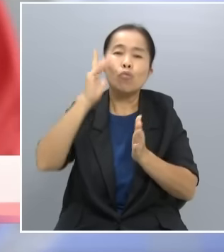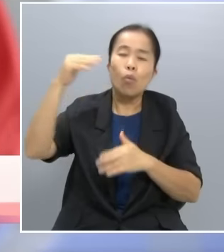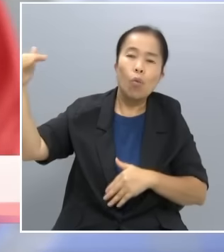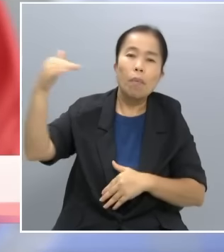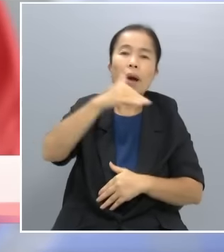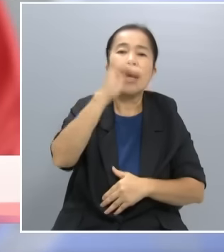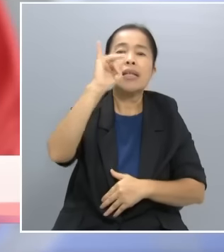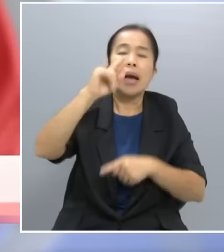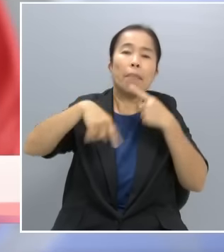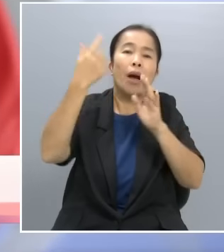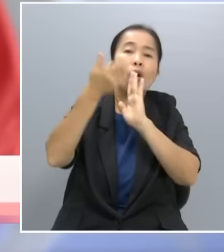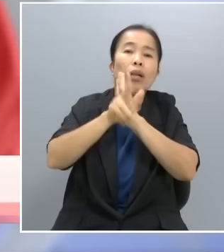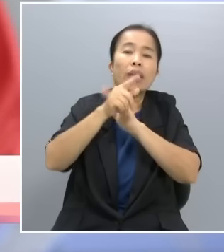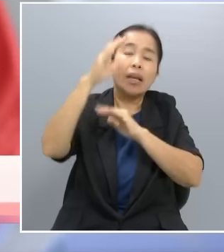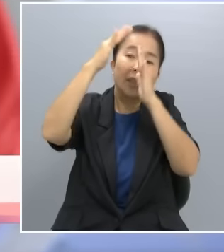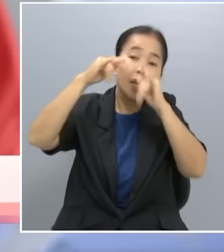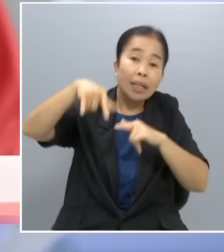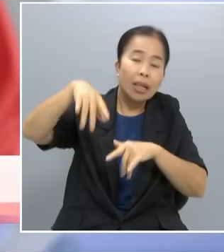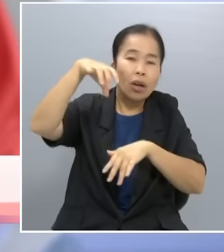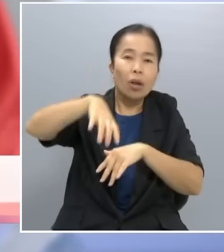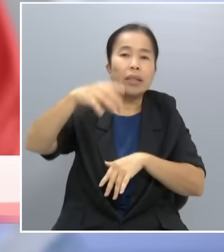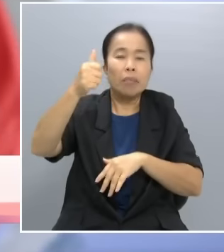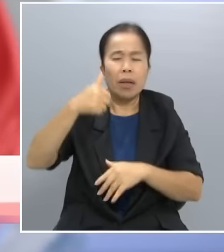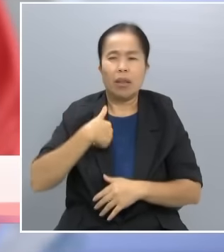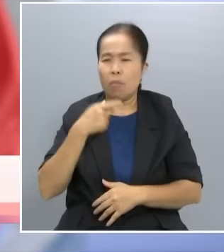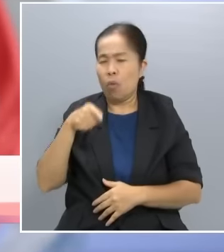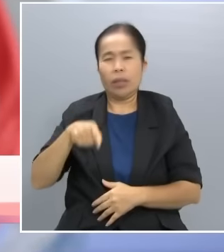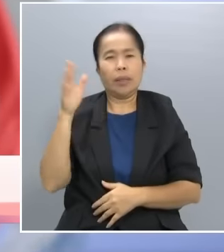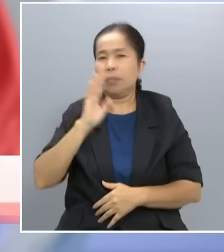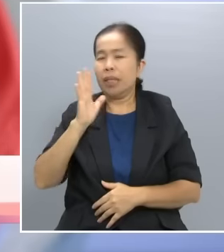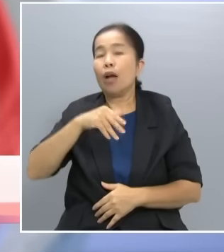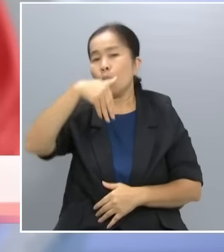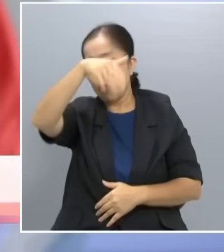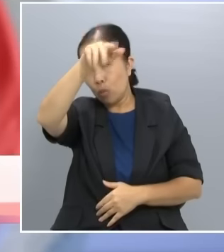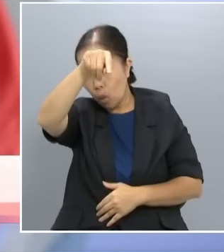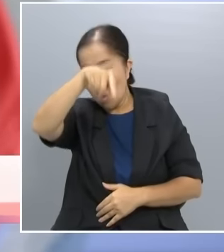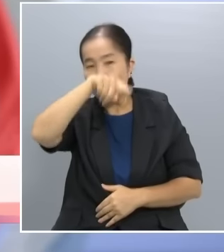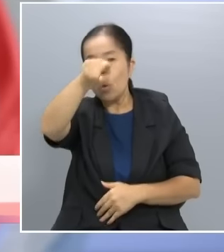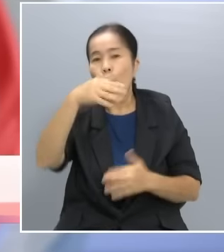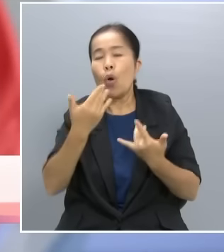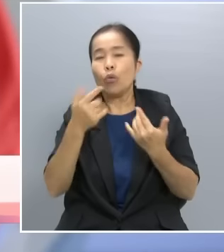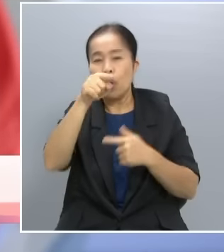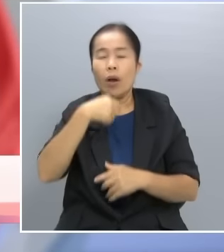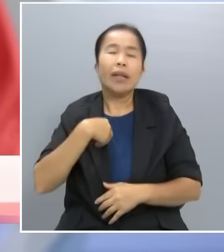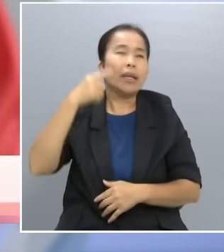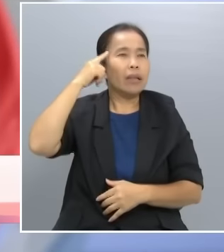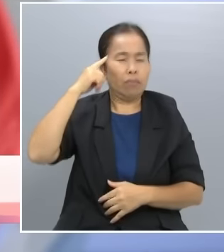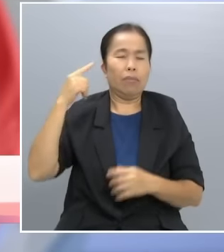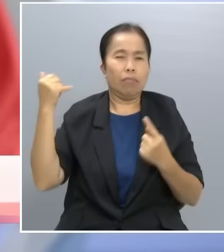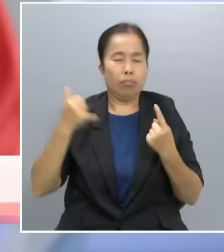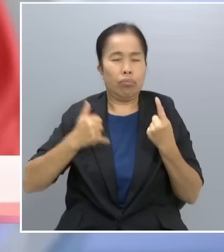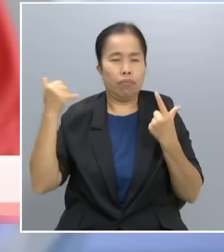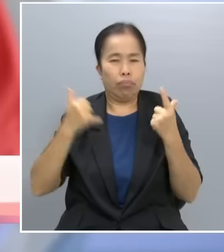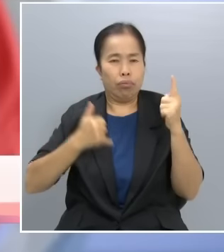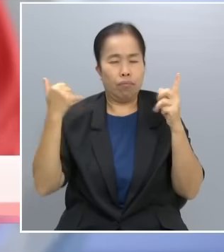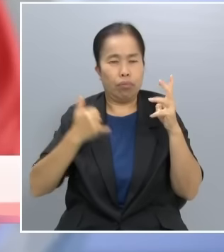ปขอนแก่นนะคะอยู่ที่ศาลาในอนามัยได้ไหมเราก็เลยบอกว่าไม่ได้แล้วเขาก็ออกไปเราก็รู้สึกว่าผิดสังเกตเราจะ